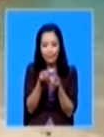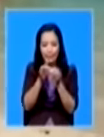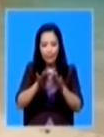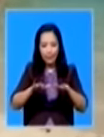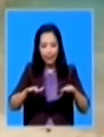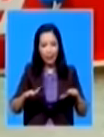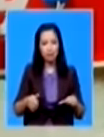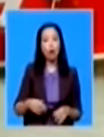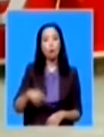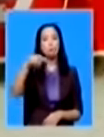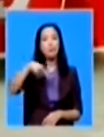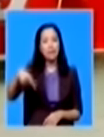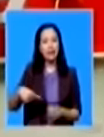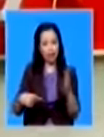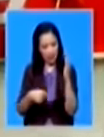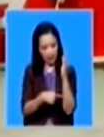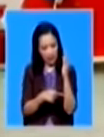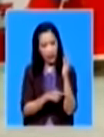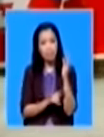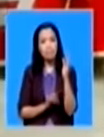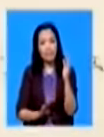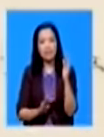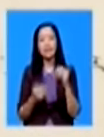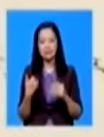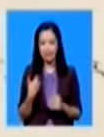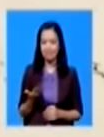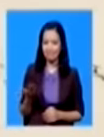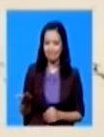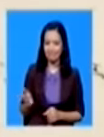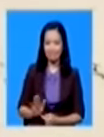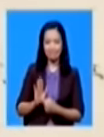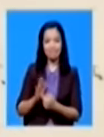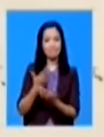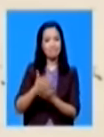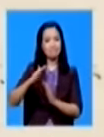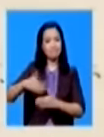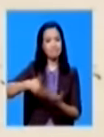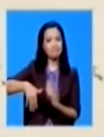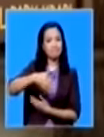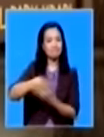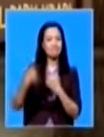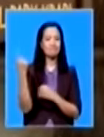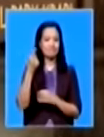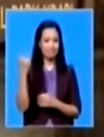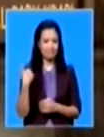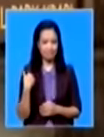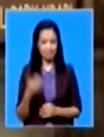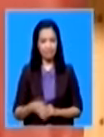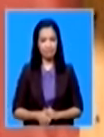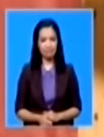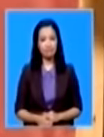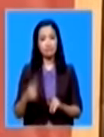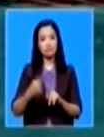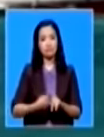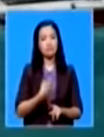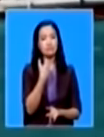หมู่เกาะพีพีกระบี่เราก็ได้ใช้มาตรการพีพีโมเดลเนี่ยทำให้เกิดรายได้ในธุรกิจการท่องเที่ยวแบบนี้ตุลา